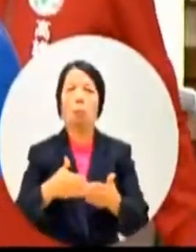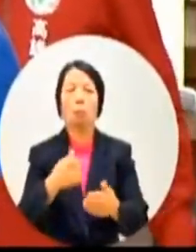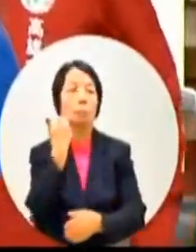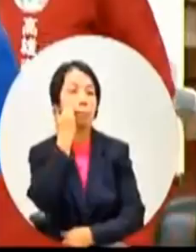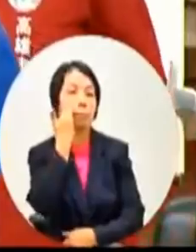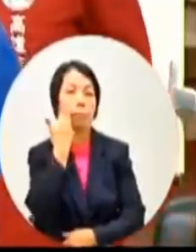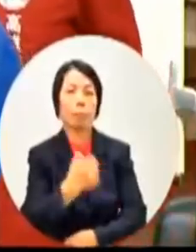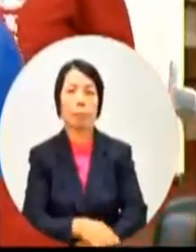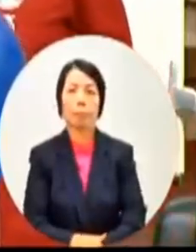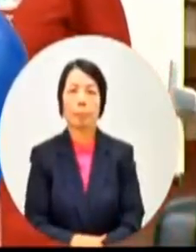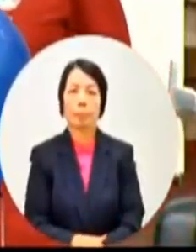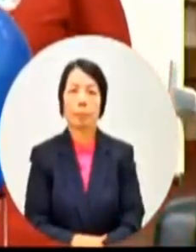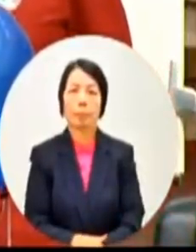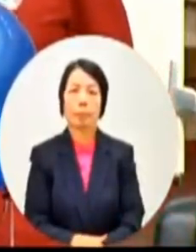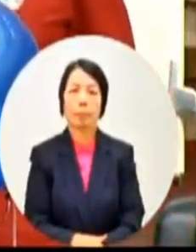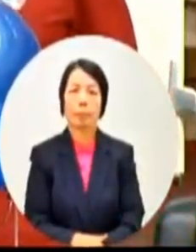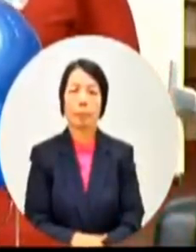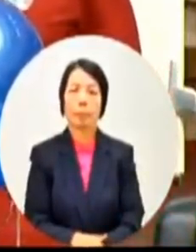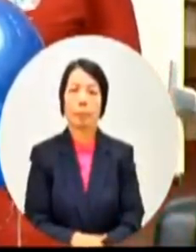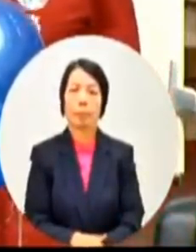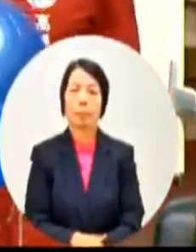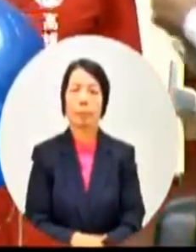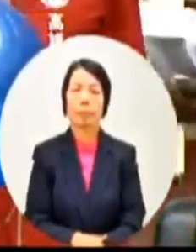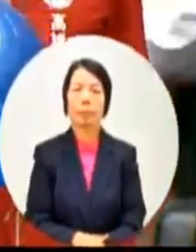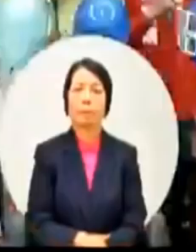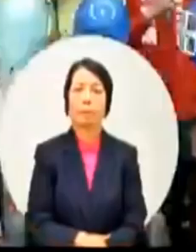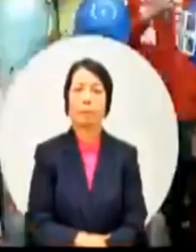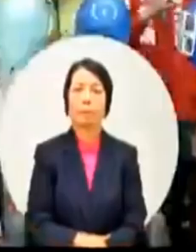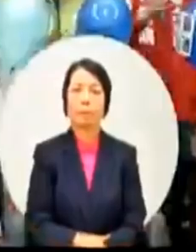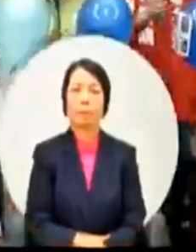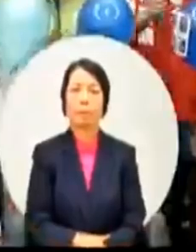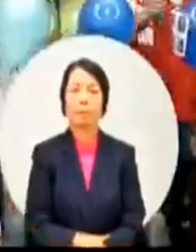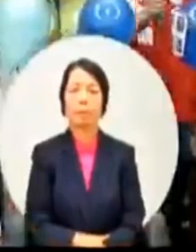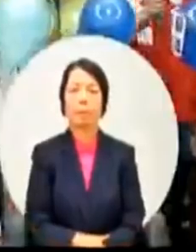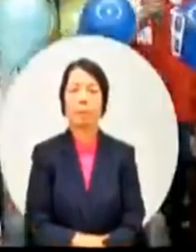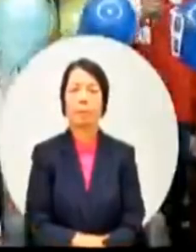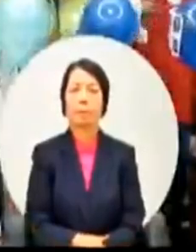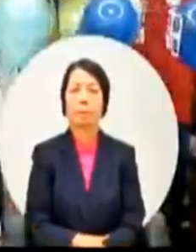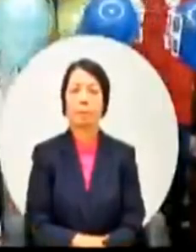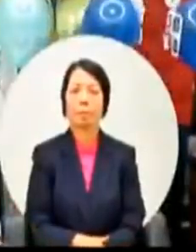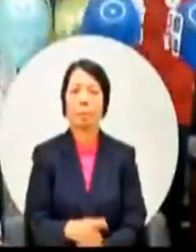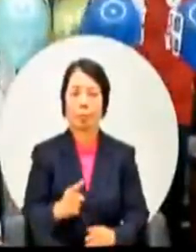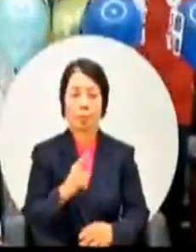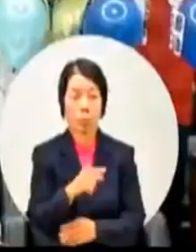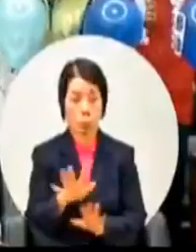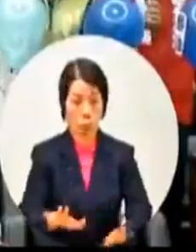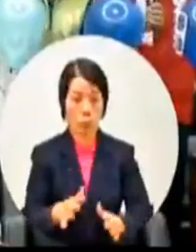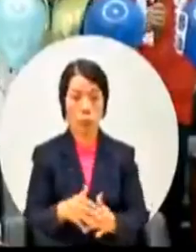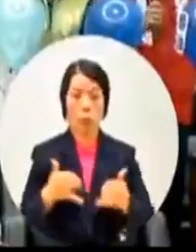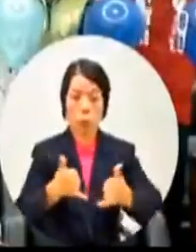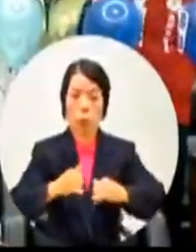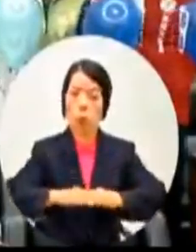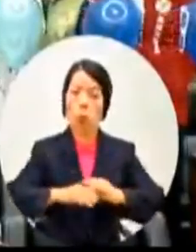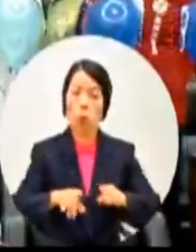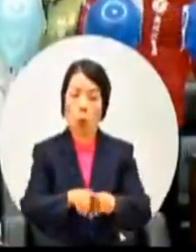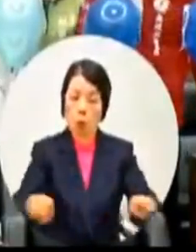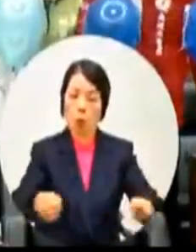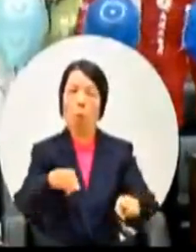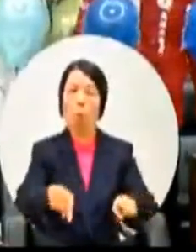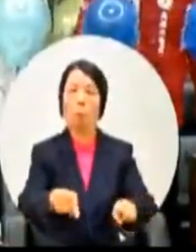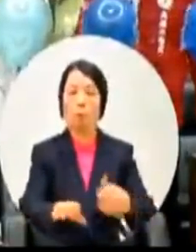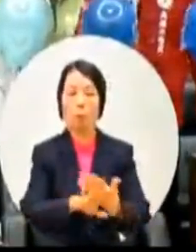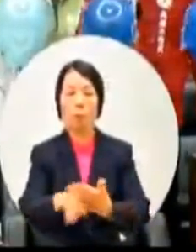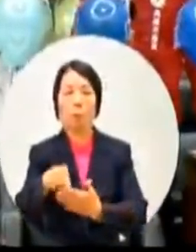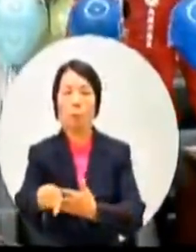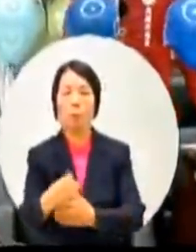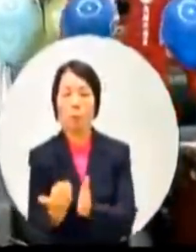好了，市长，你不要答复了。来，市长，我们清楚了。那除了路评的之外，还有刚刚所提到的那个路资开放的以外，